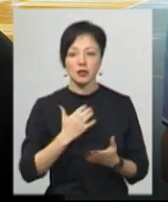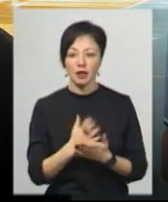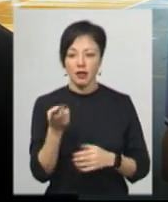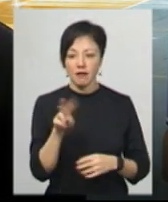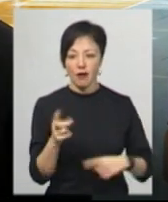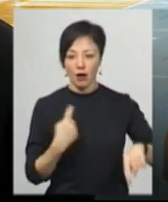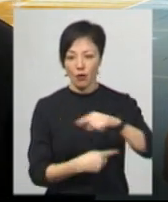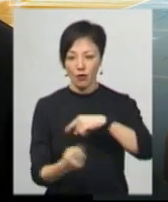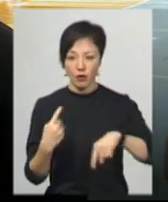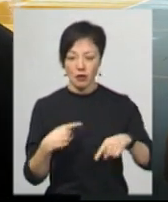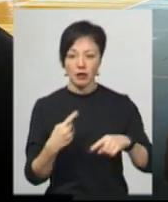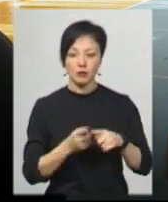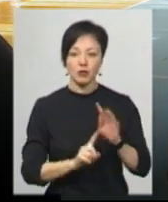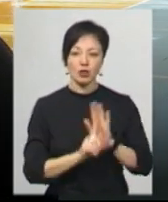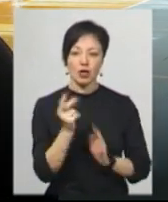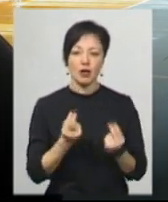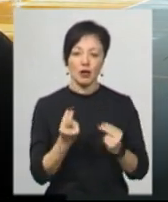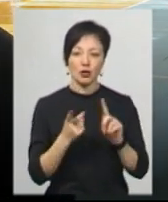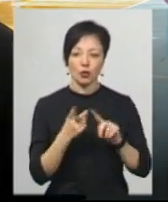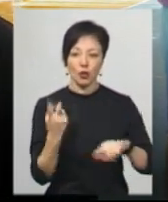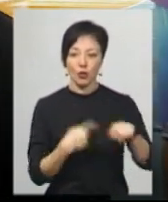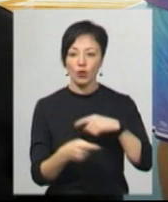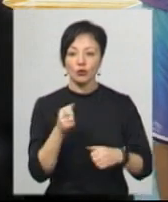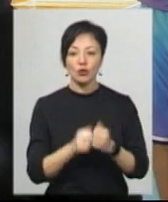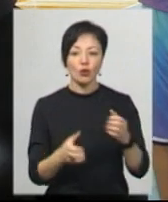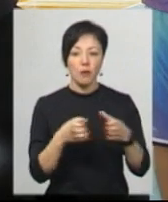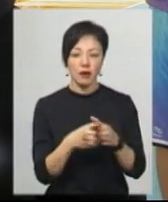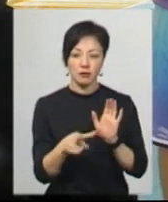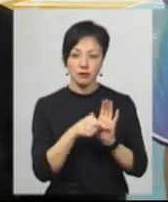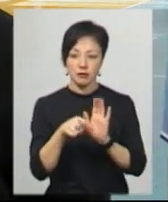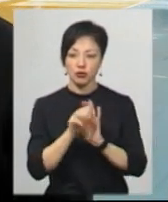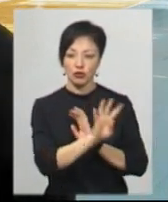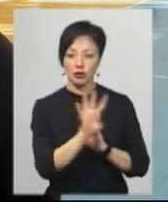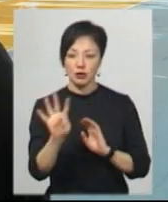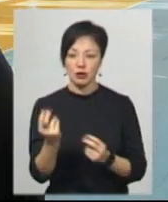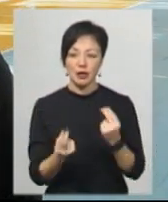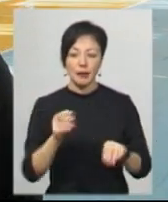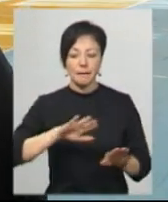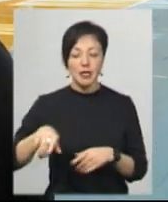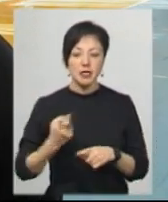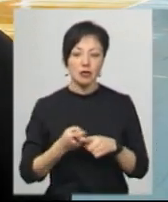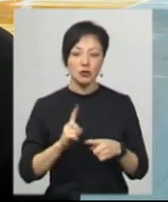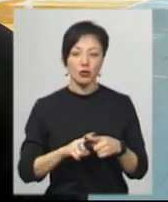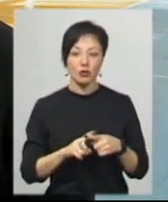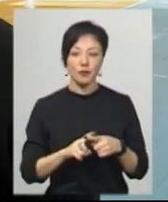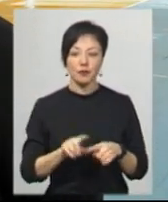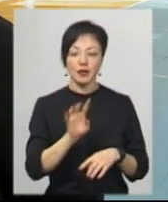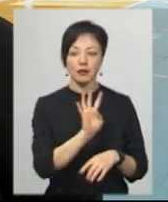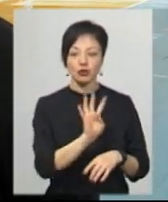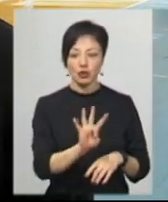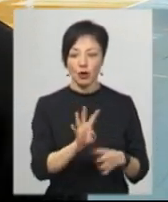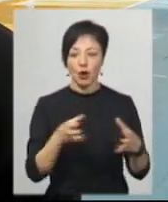ми вже перше коло зіграли, це ми почали грати друге коло. Ми з кожною командою маємо зіграти 4 гри. Після цього 4